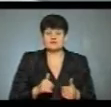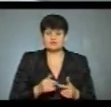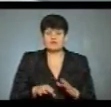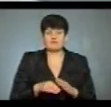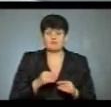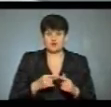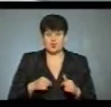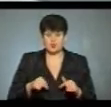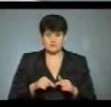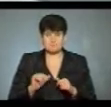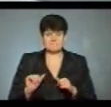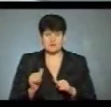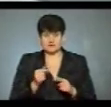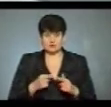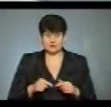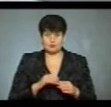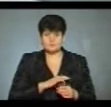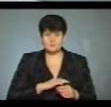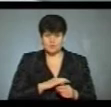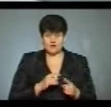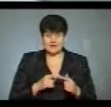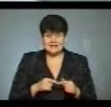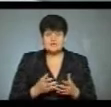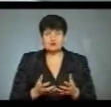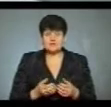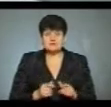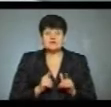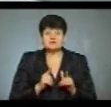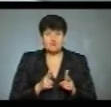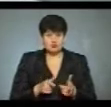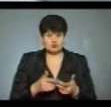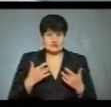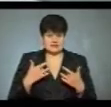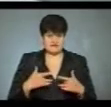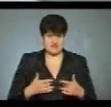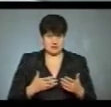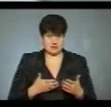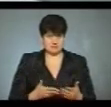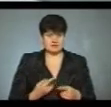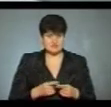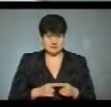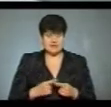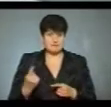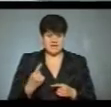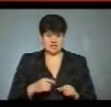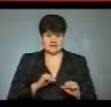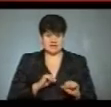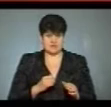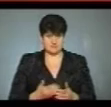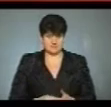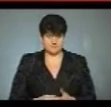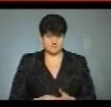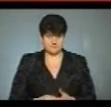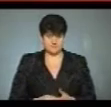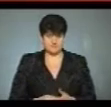органу первинної профспілкової організації і отримати згоду на звільнення члена профспілки. Це є такий захисний, запобіжний захист. Давайте